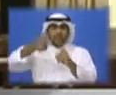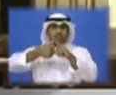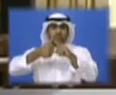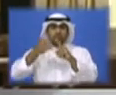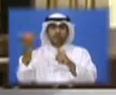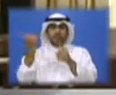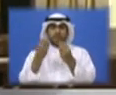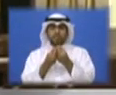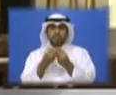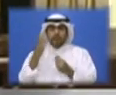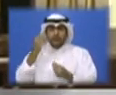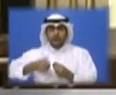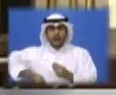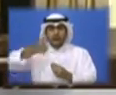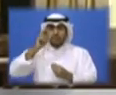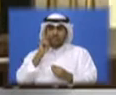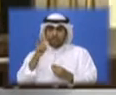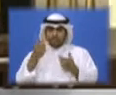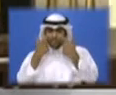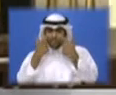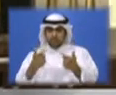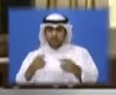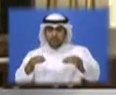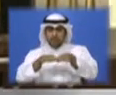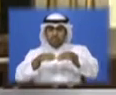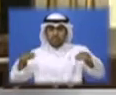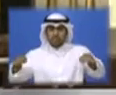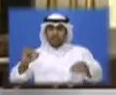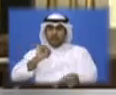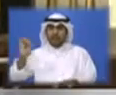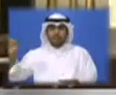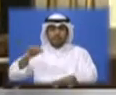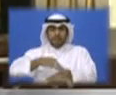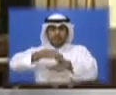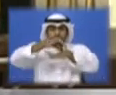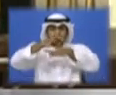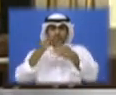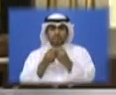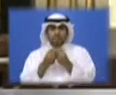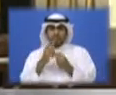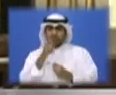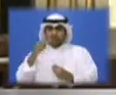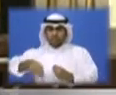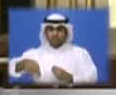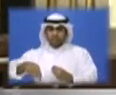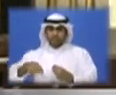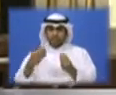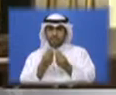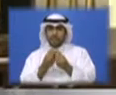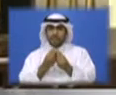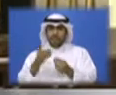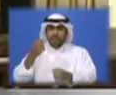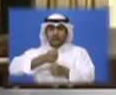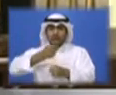على التركيبة السكانية، حيث الخضوع للعمالة الوافدة في المستقبل مع منظومة المهن في الكويت